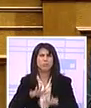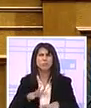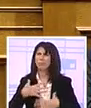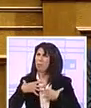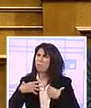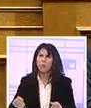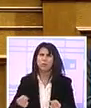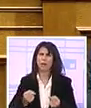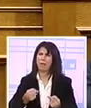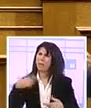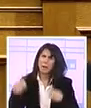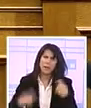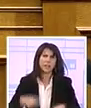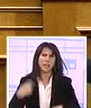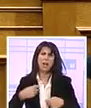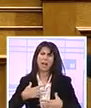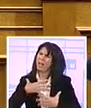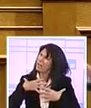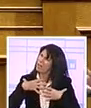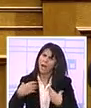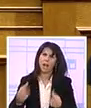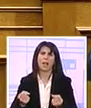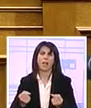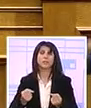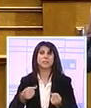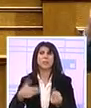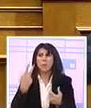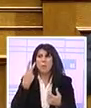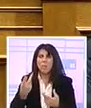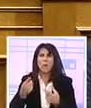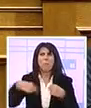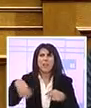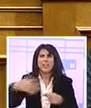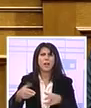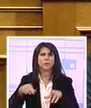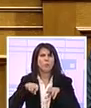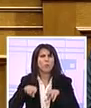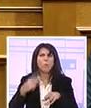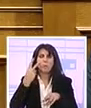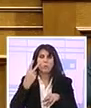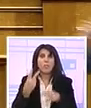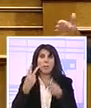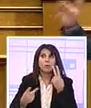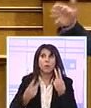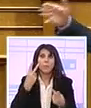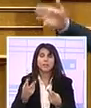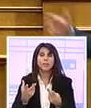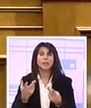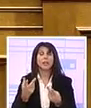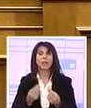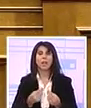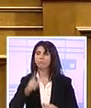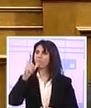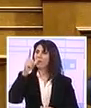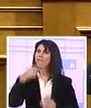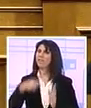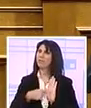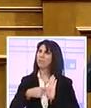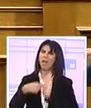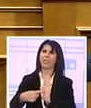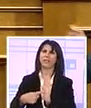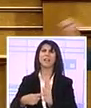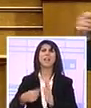οργής, της αγανάκτησης που εκφράστηκε στις πλατείες, στους δρόμους, στην περήφανη στάση του λαού μας, την επέτειο του